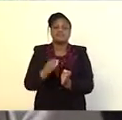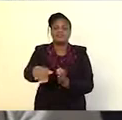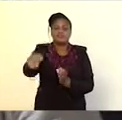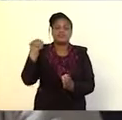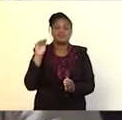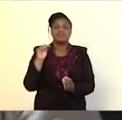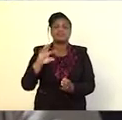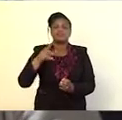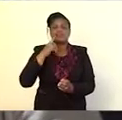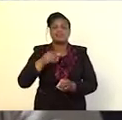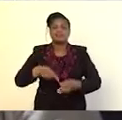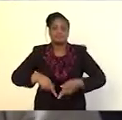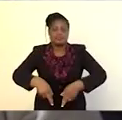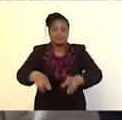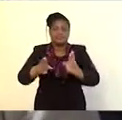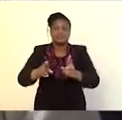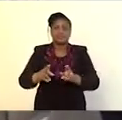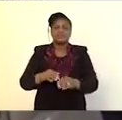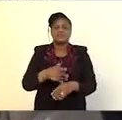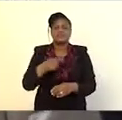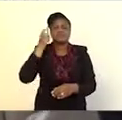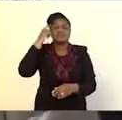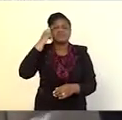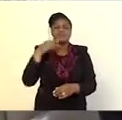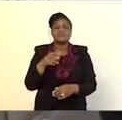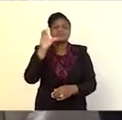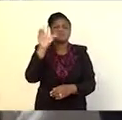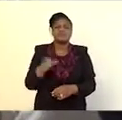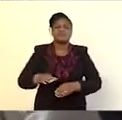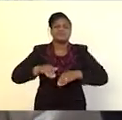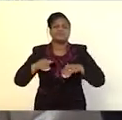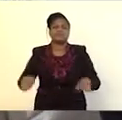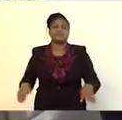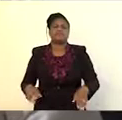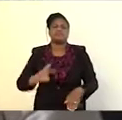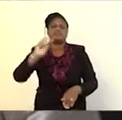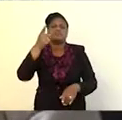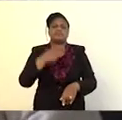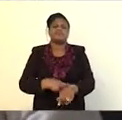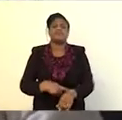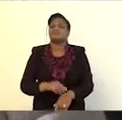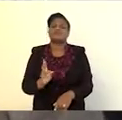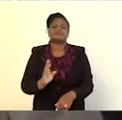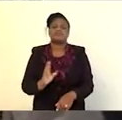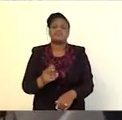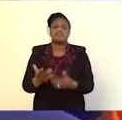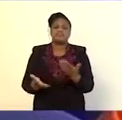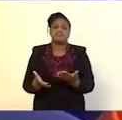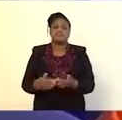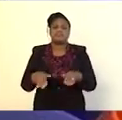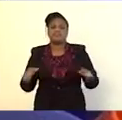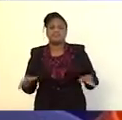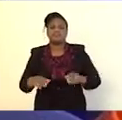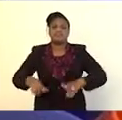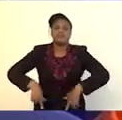pamugwagwa ngatisaite sezvinonzi munhu anofa kaviri kana kuita sezvinonzi pane zvatinotemba kuti ukafa uchamuka.